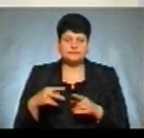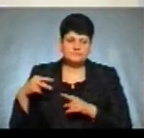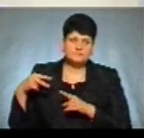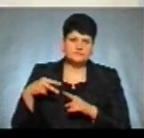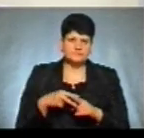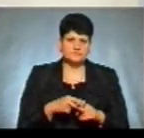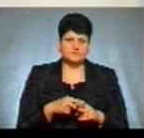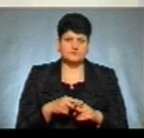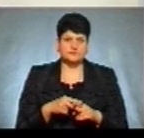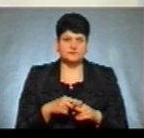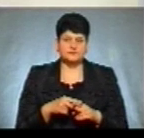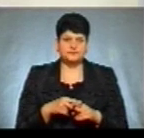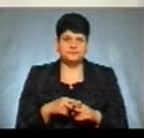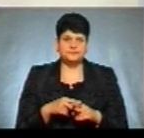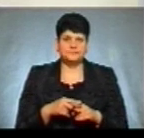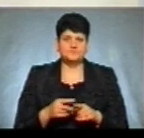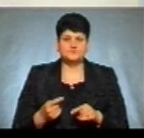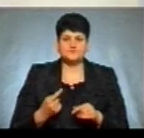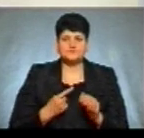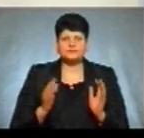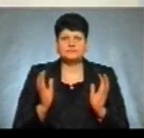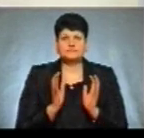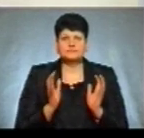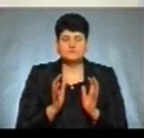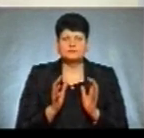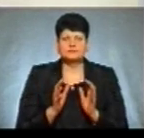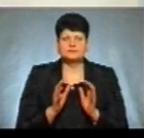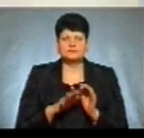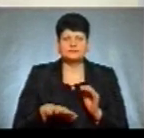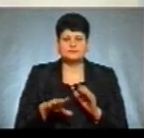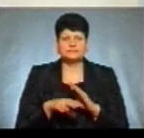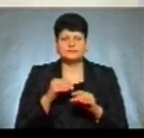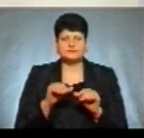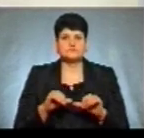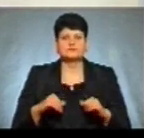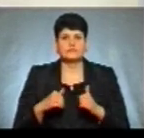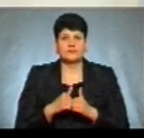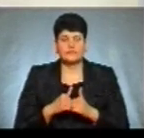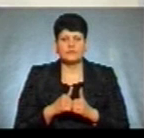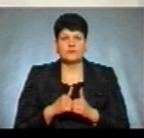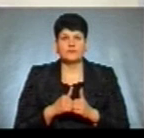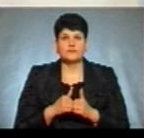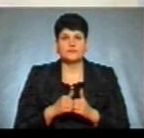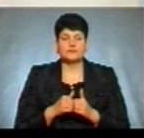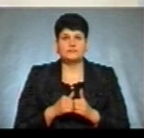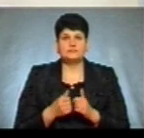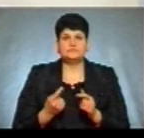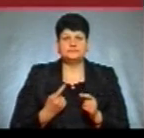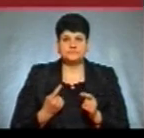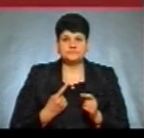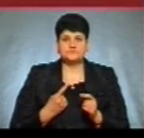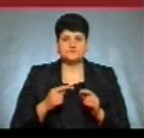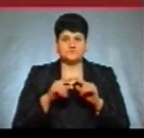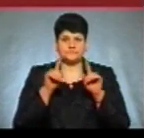якраз охороною і збереженням дільничних виборчих комісій, окружних виборчих комісій, охороною